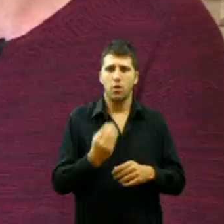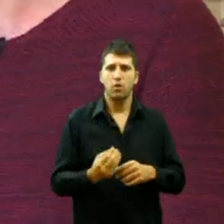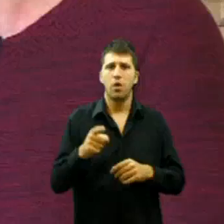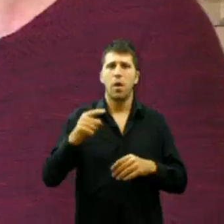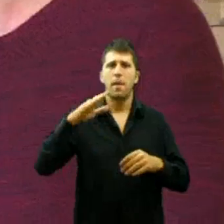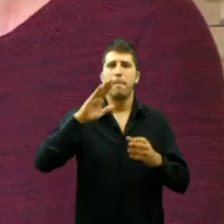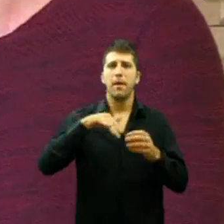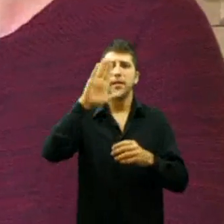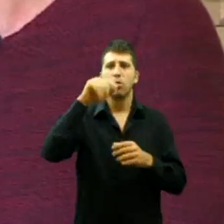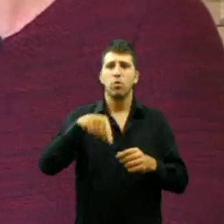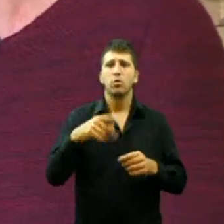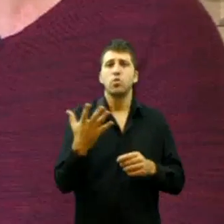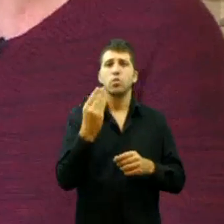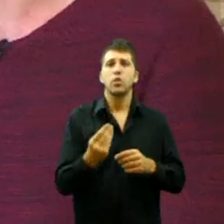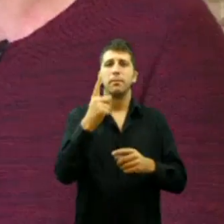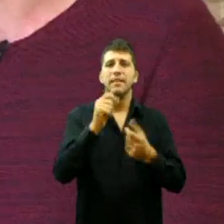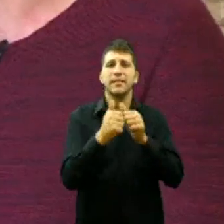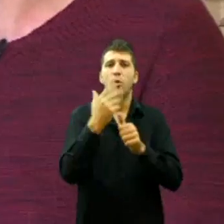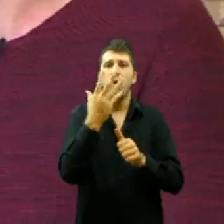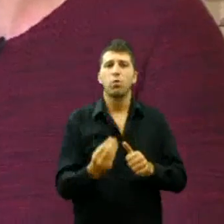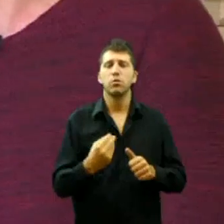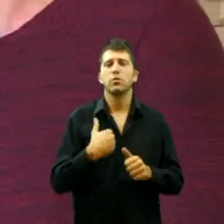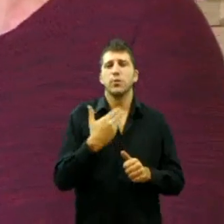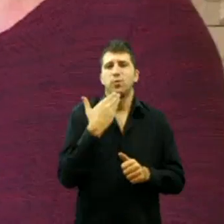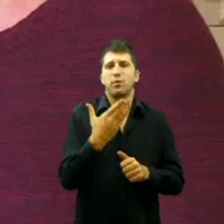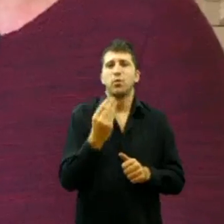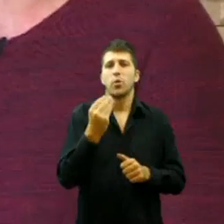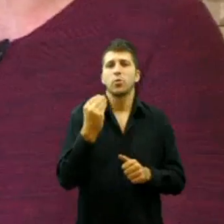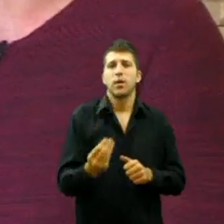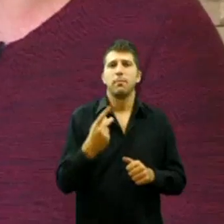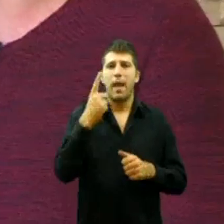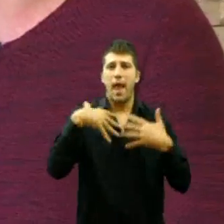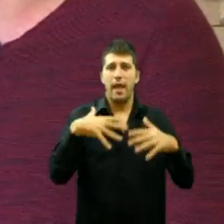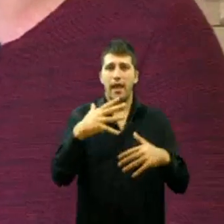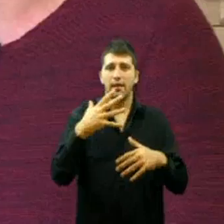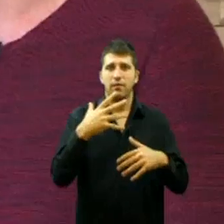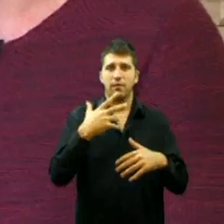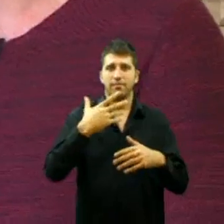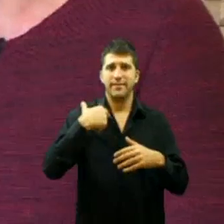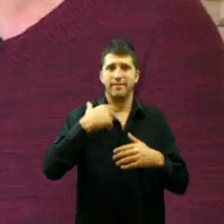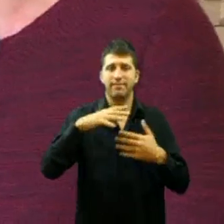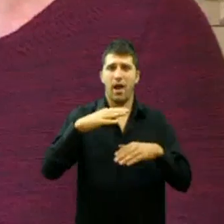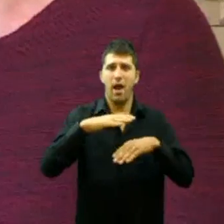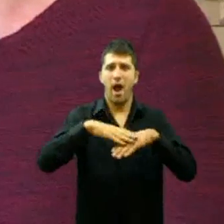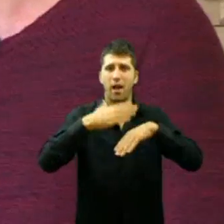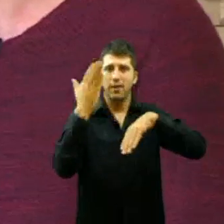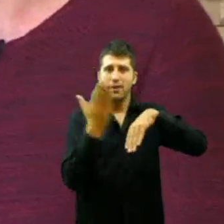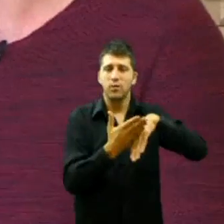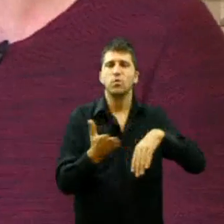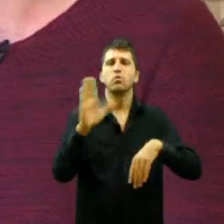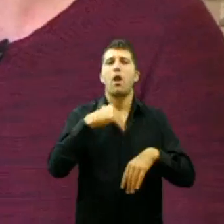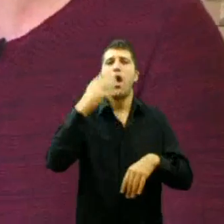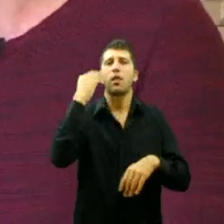basketbolun yani bu kadar güzel bir spor olduğunu söyleyeyim. Yani belki de engelli kaldıktan sonra anladım. Spor şu anda belki de